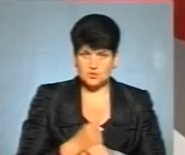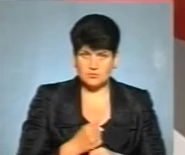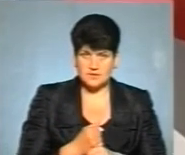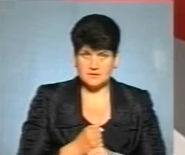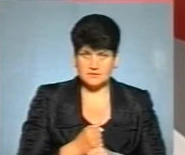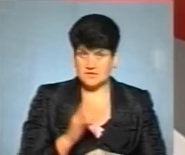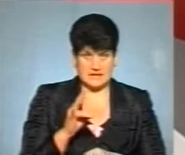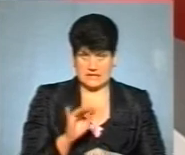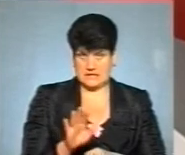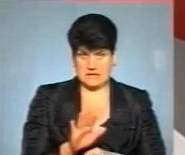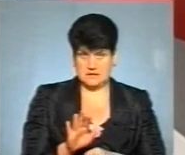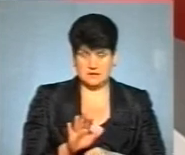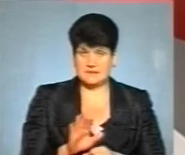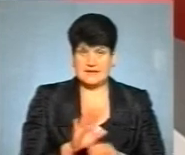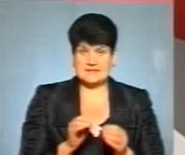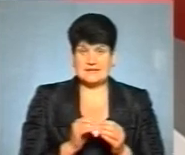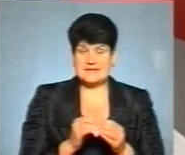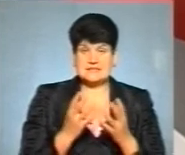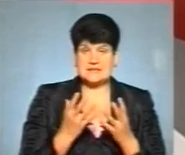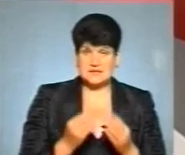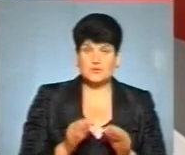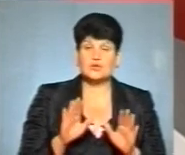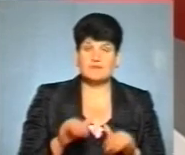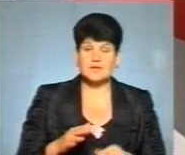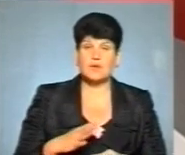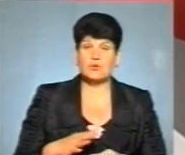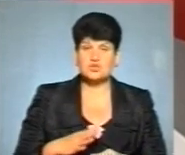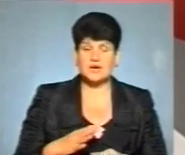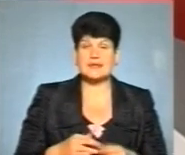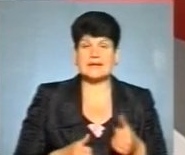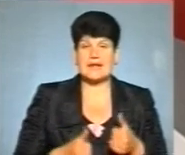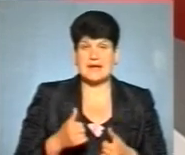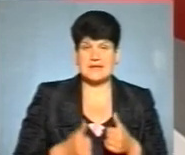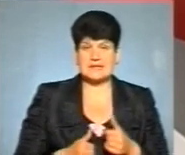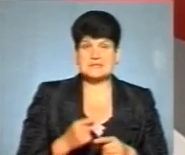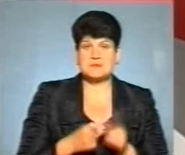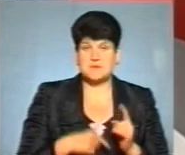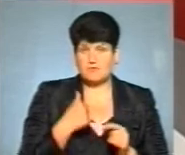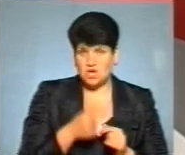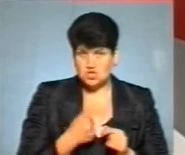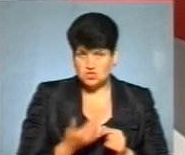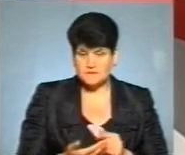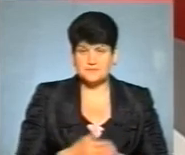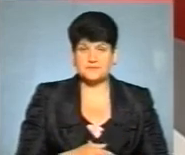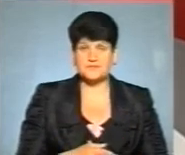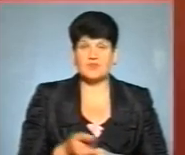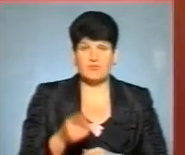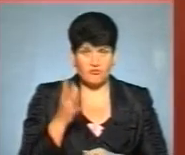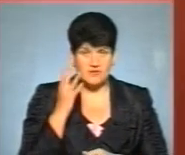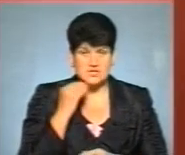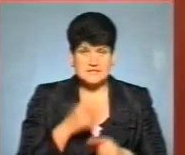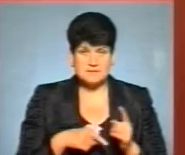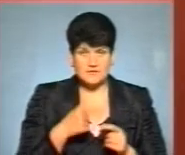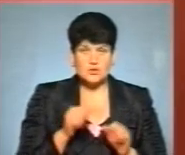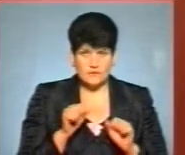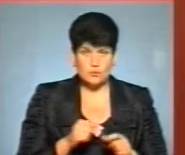Ні. Звичайно, не за 10 днів, але це наразі найактуальніший рейтинг. Почекаємо рейтингу за півріччя. Ну, ви вважаєте, що ви за півріччя